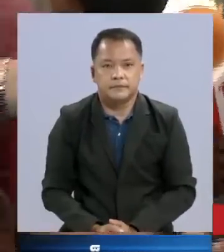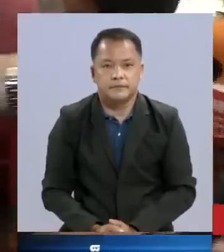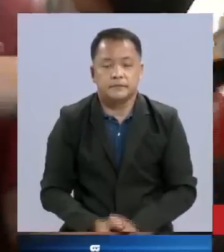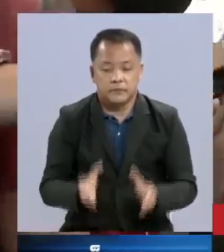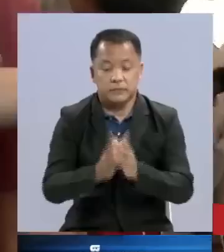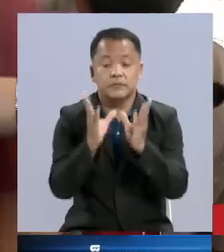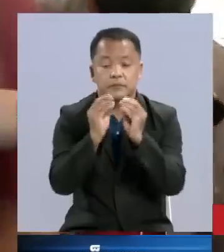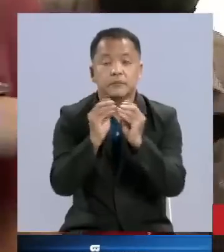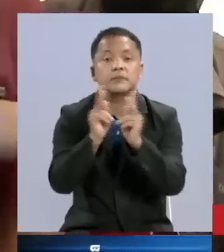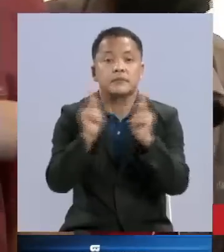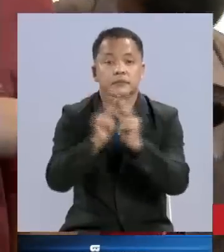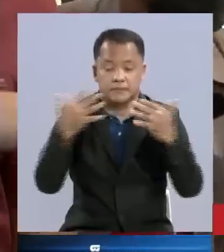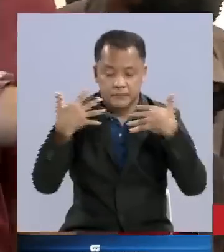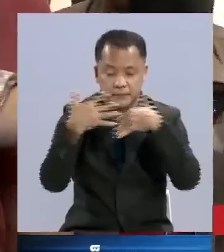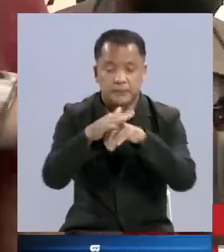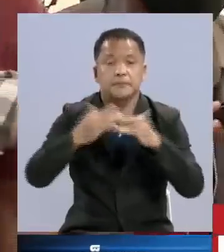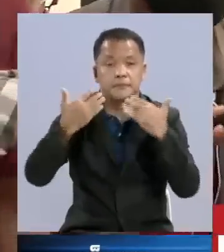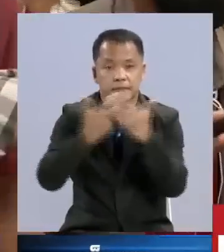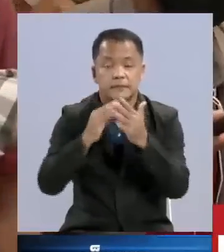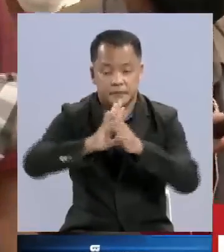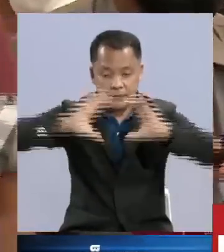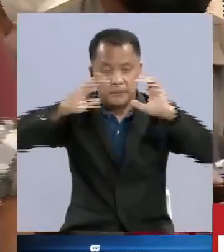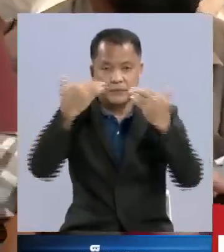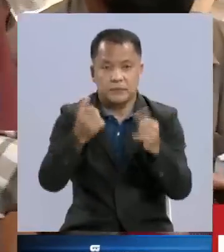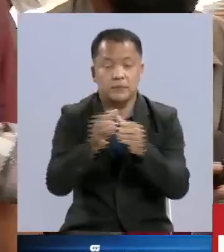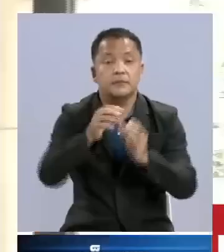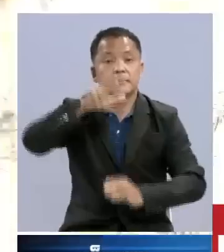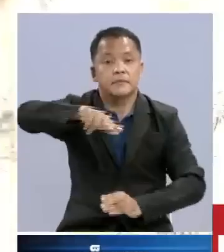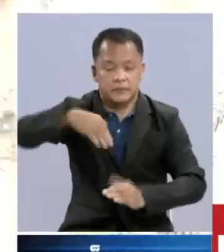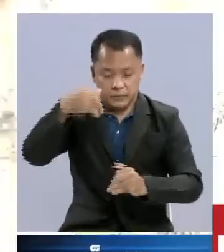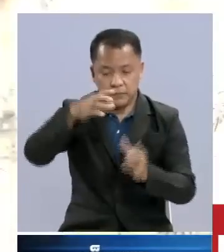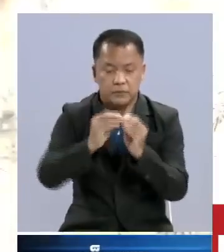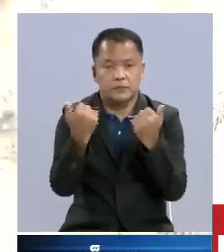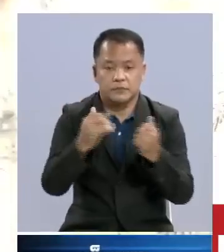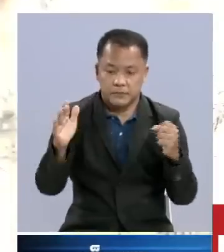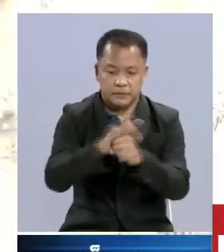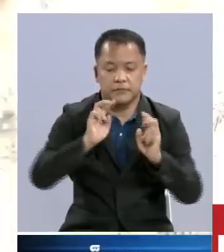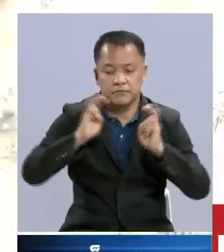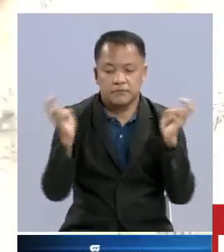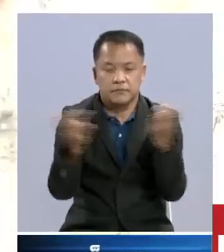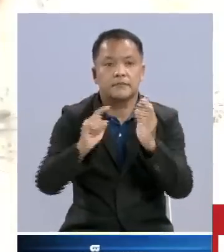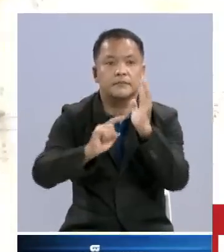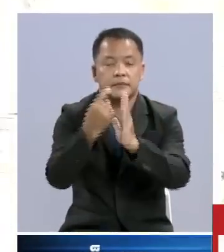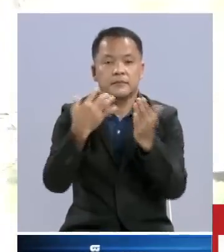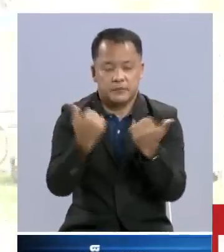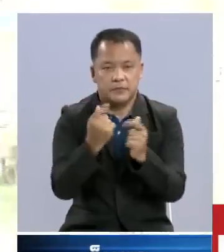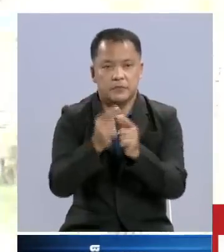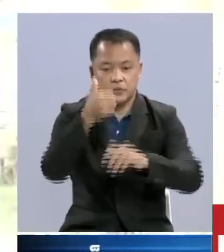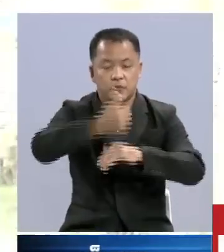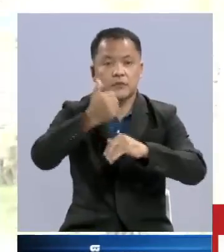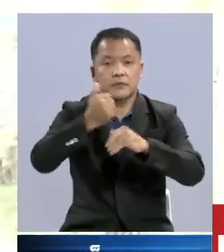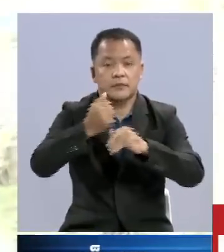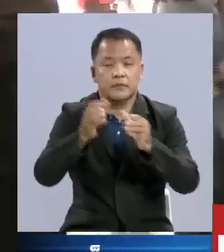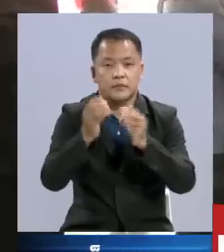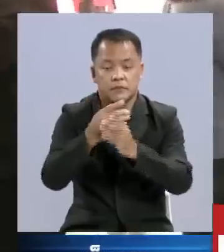การประชุมคณะกรรมการประสานงานเปลี่ยนผ่านรัฐบาลวันนี้ที่พรรคเพื่อไทยถือเป็นการประชุมเต็มวงพร้อมกันครั้งแรกนะครับโดยมีหัวหน้าพรรคและ